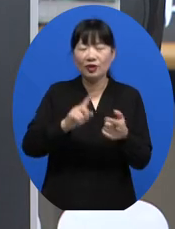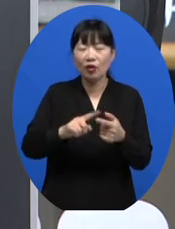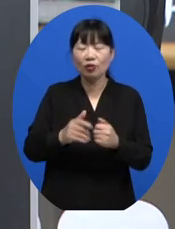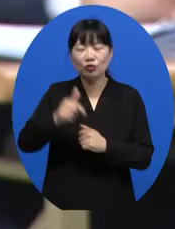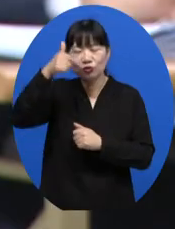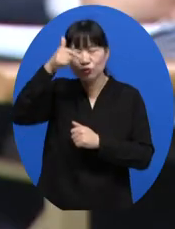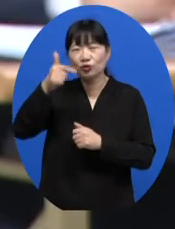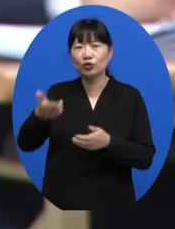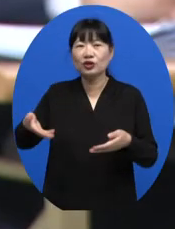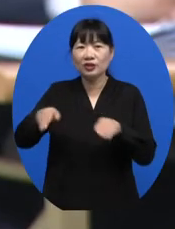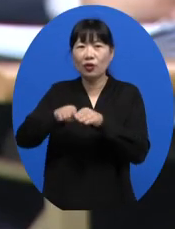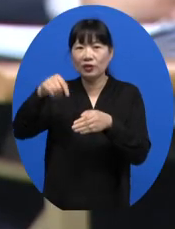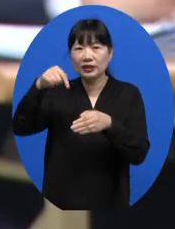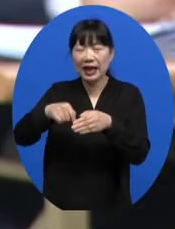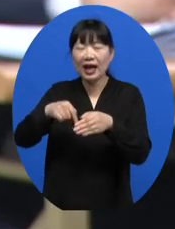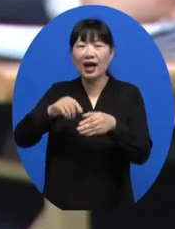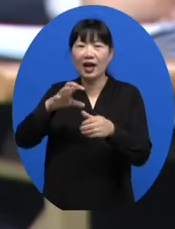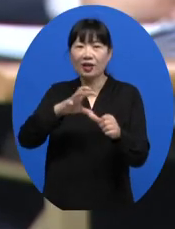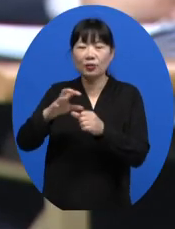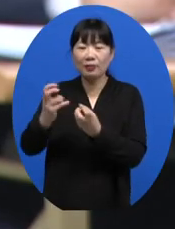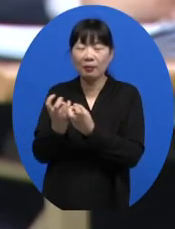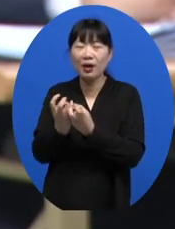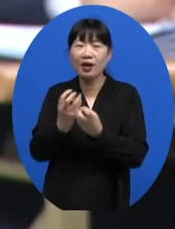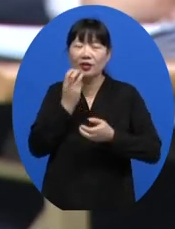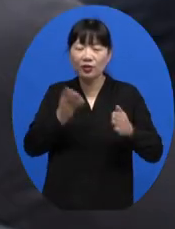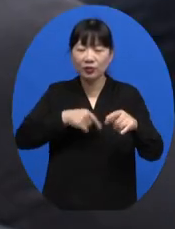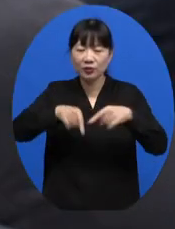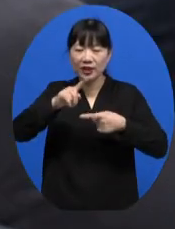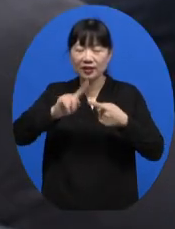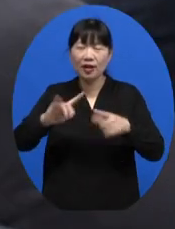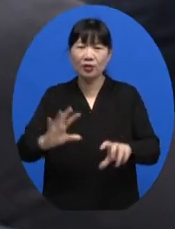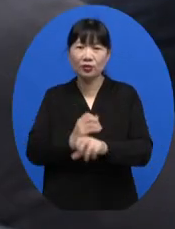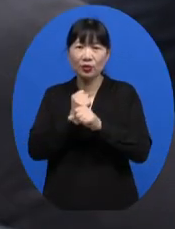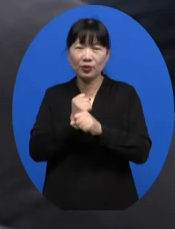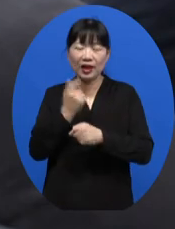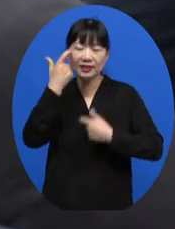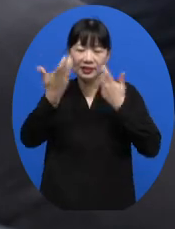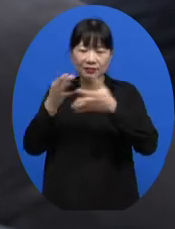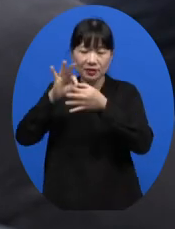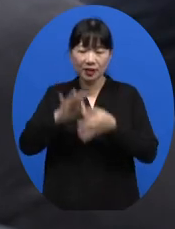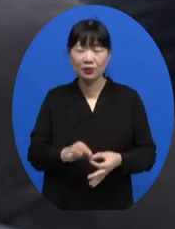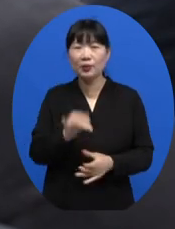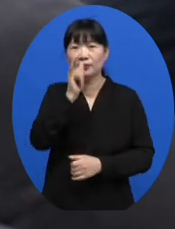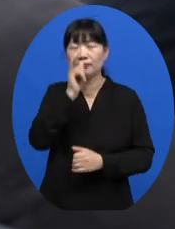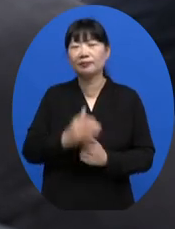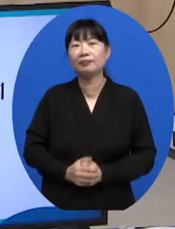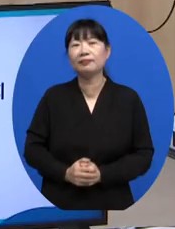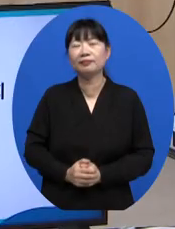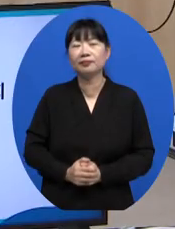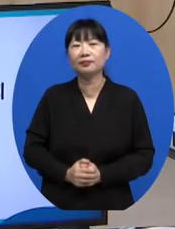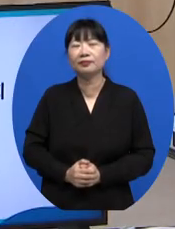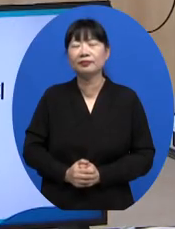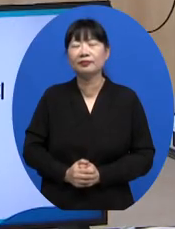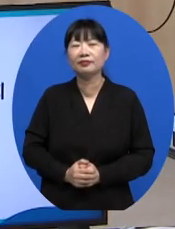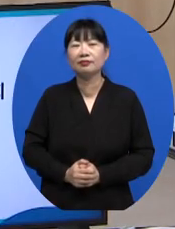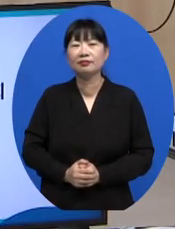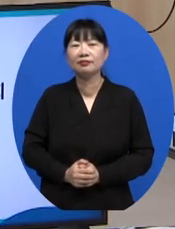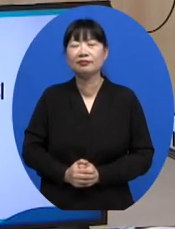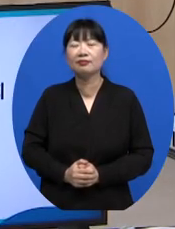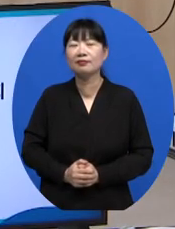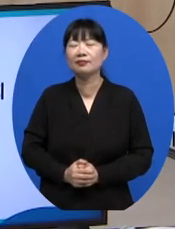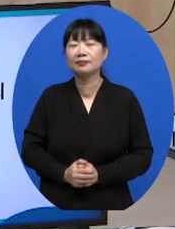방안 등 이번 행안위 국감에선 경기도정에 대한 종합적인 지리가 이뤄졌습니다 경기지 TV